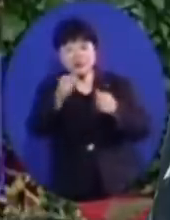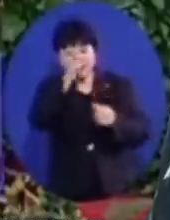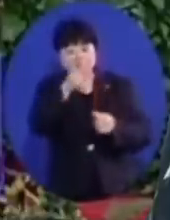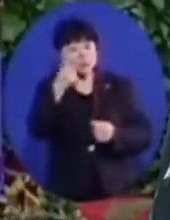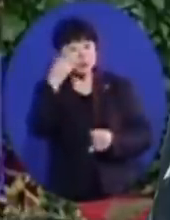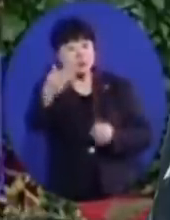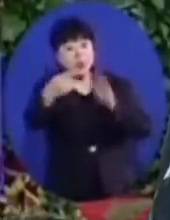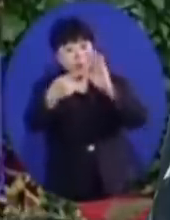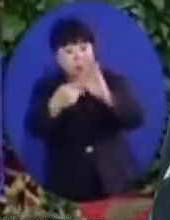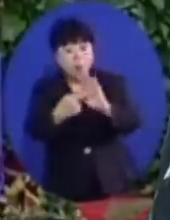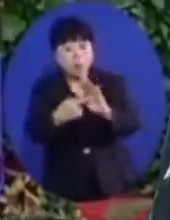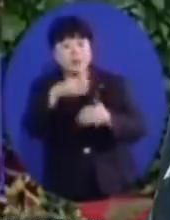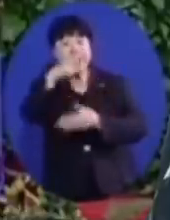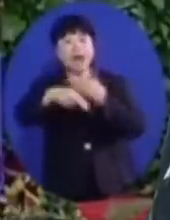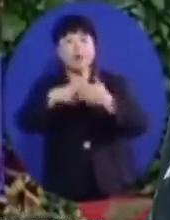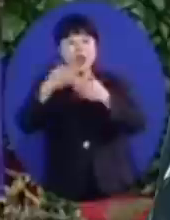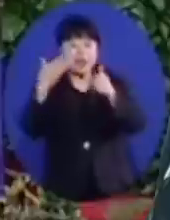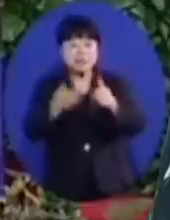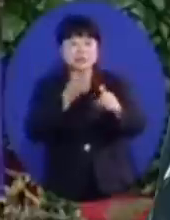무엇이며